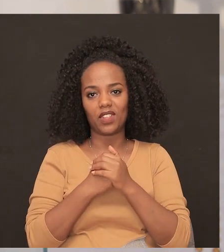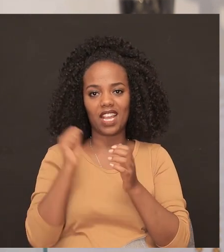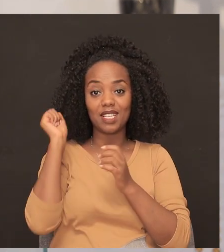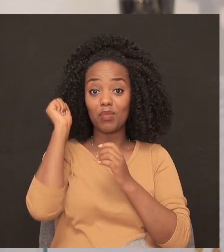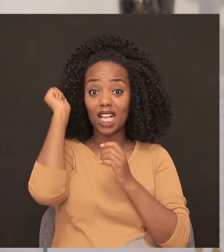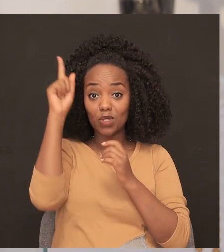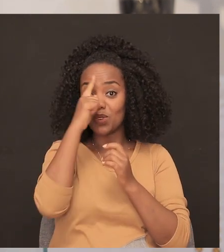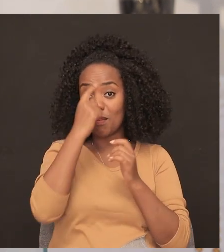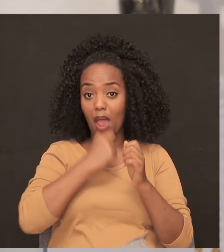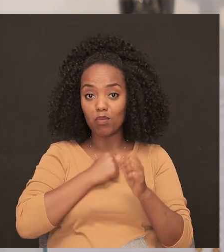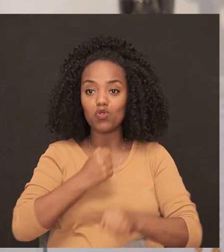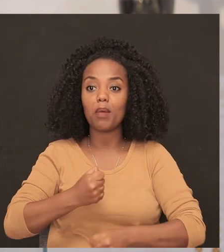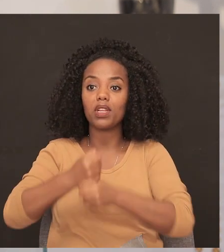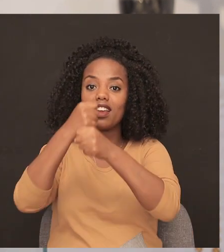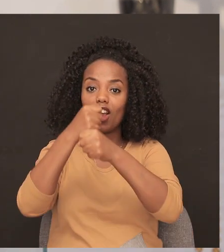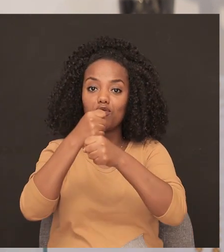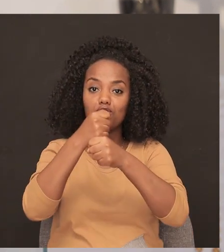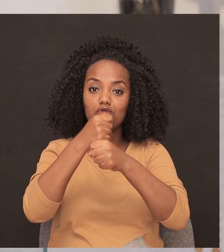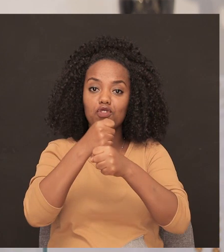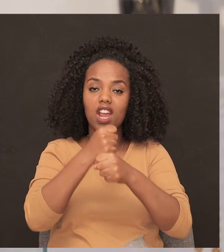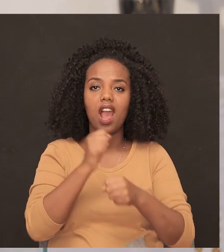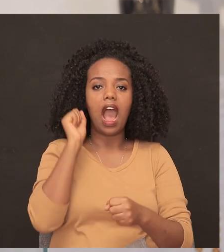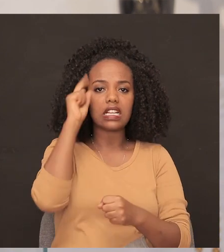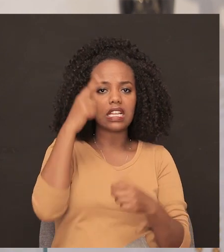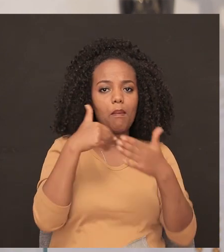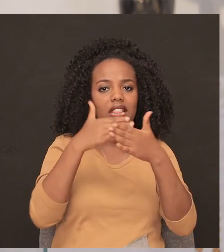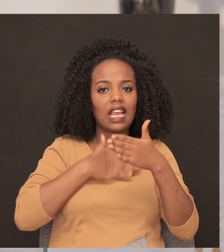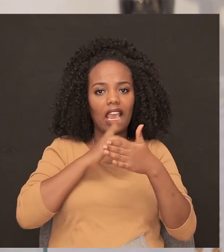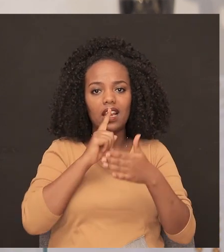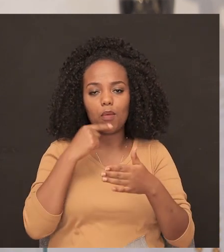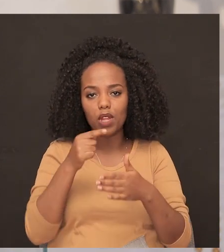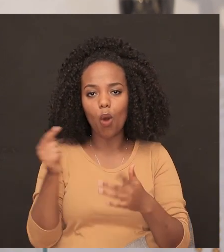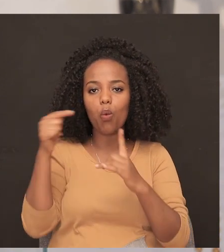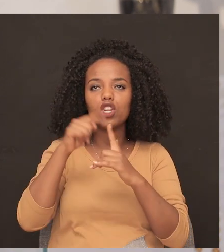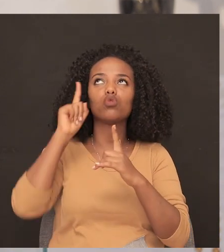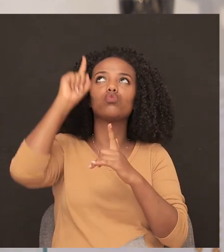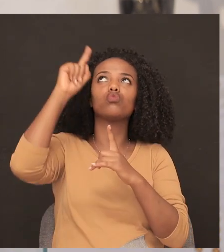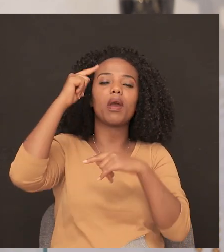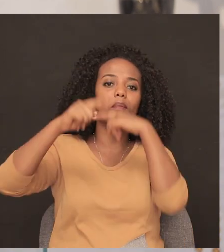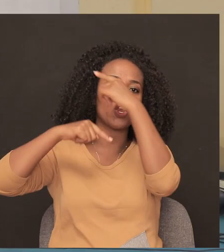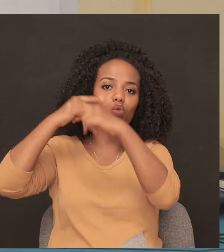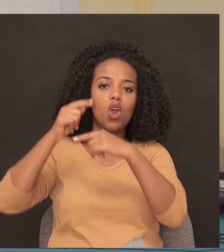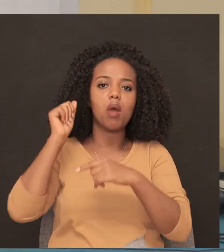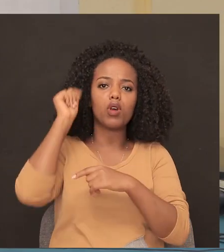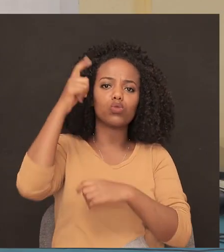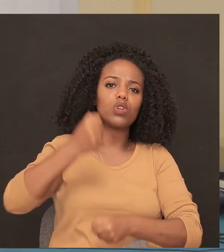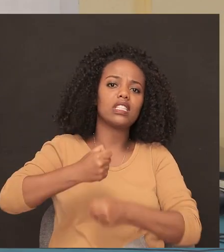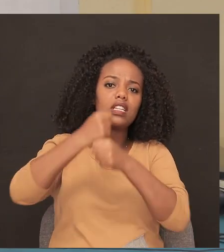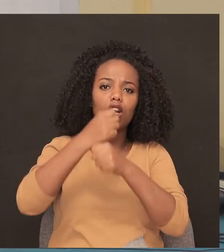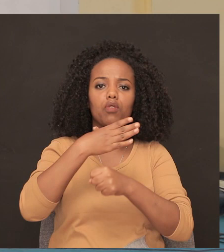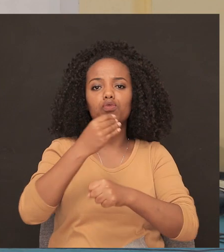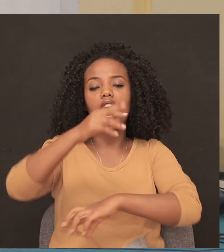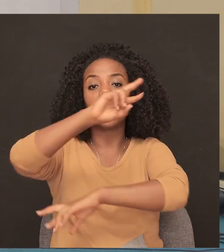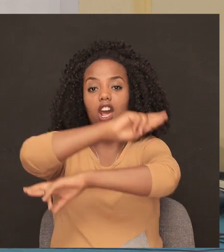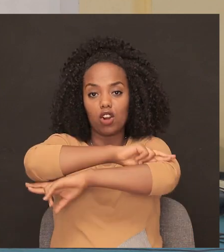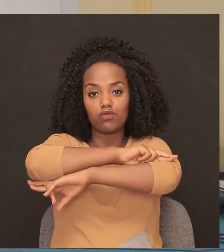በሱ ለሚያምኑ ለሚደገፉ፣ አንተ መጠጊያዬ ነህ ብለው ወደ እሱ ለሚሸሹ፣ በሱ ለተደገፉና